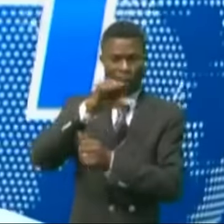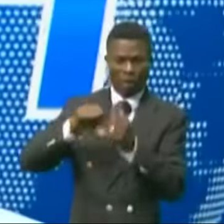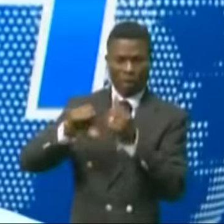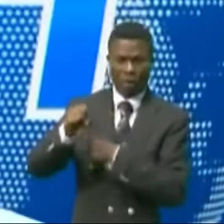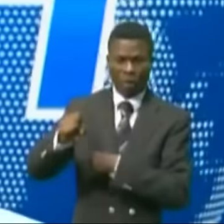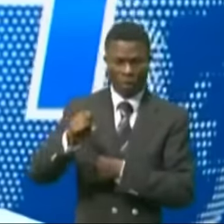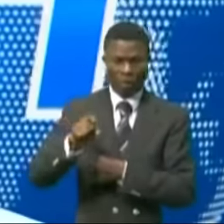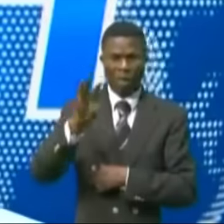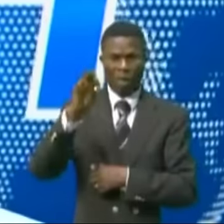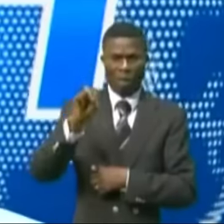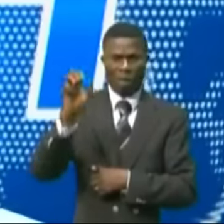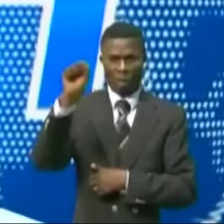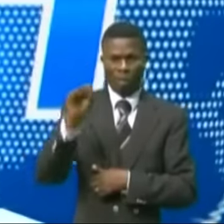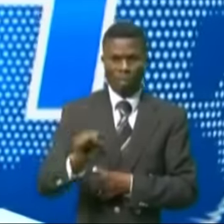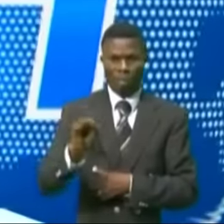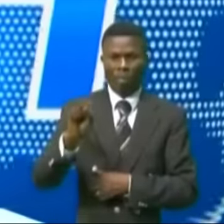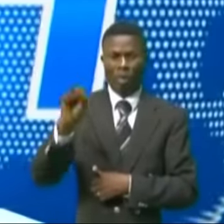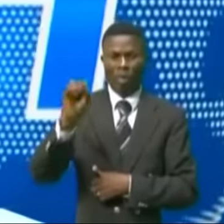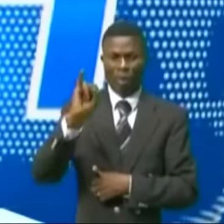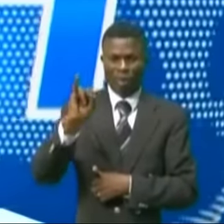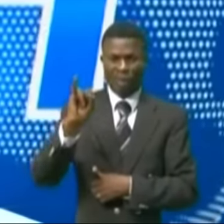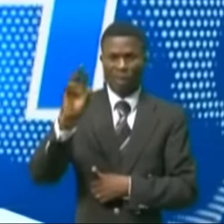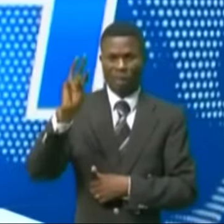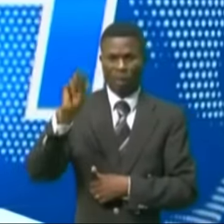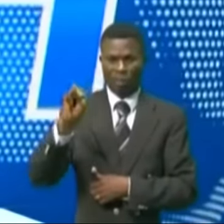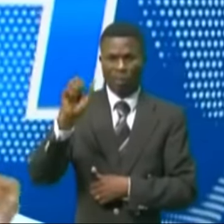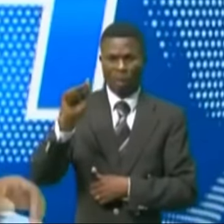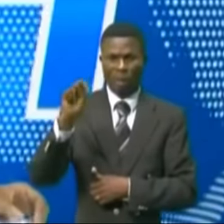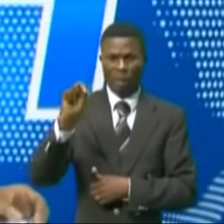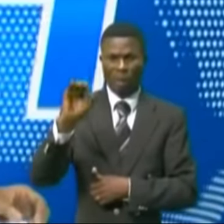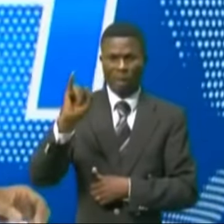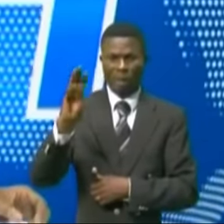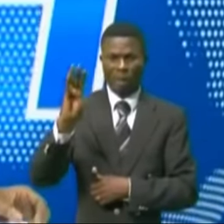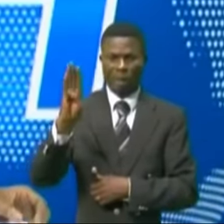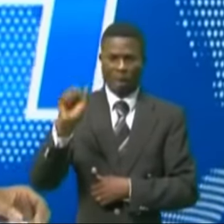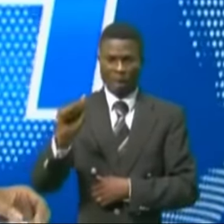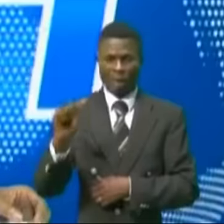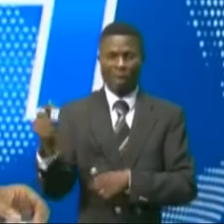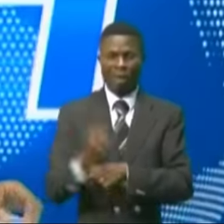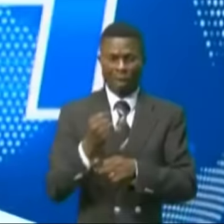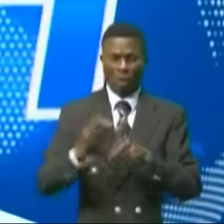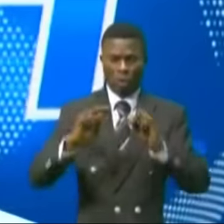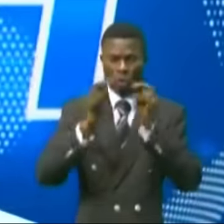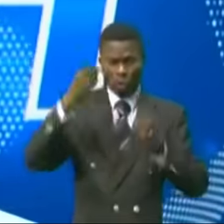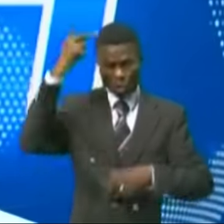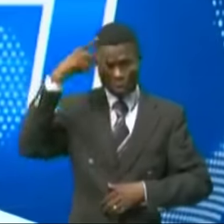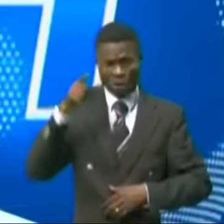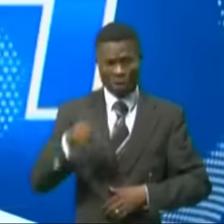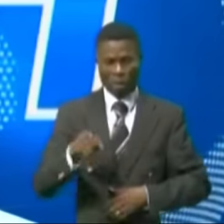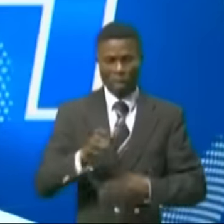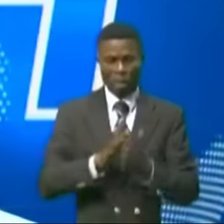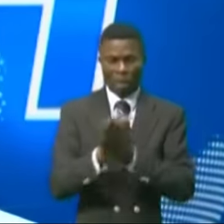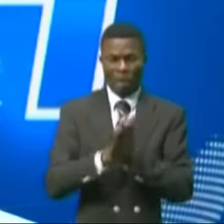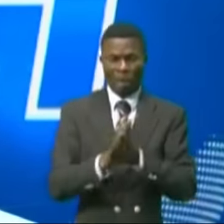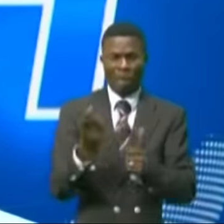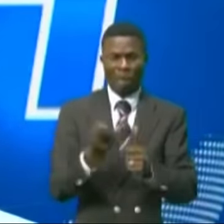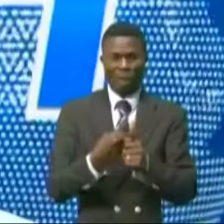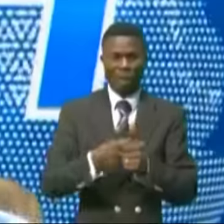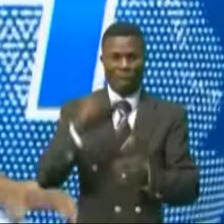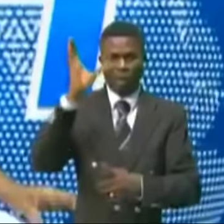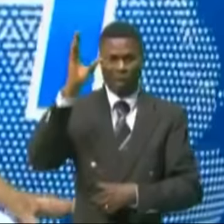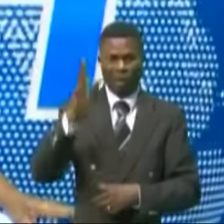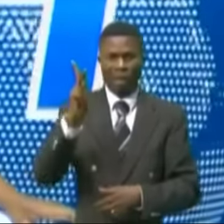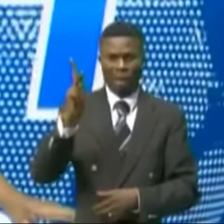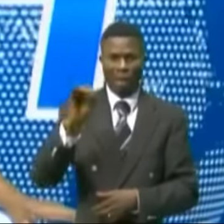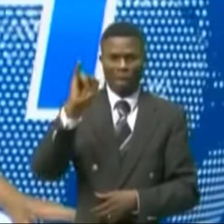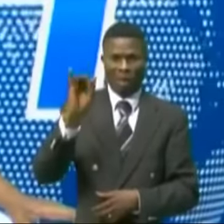des Massimanimba. Le projet initié par Amanda Massoudi Mampouya du Parti pour l'Action, Parti du Crabe, concerne notamment les villages de